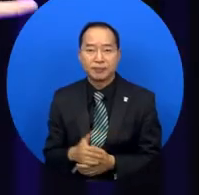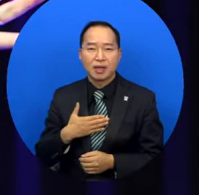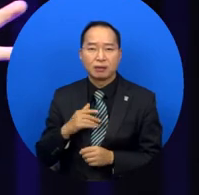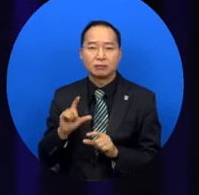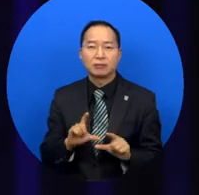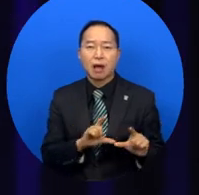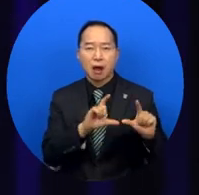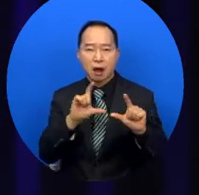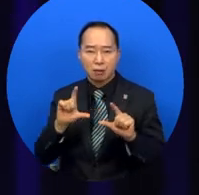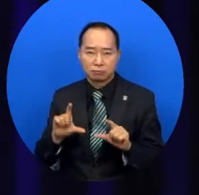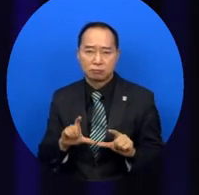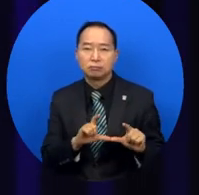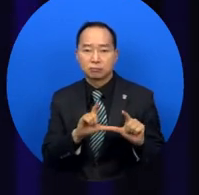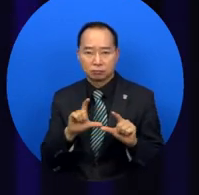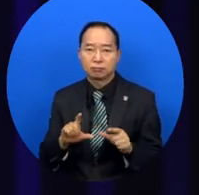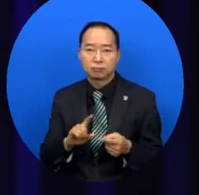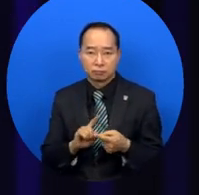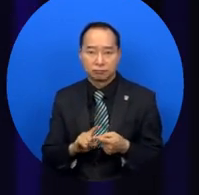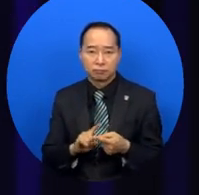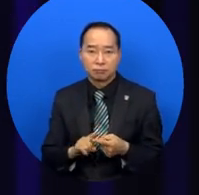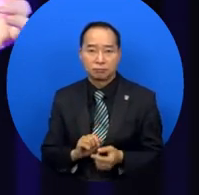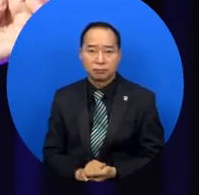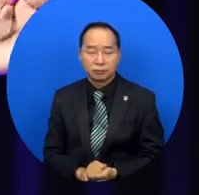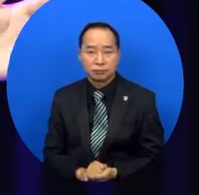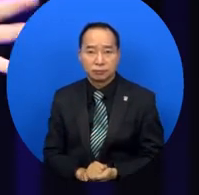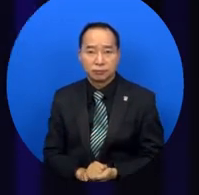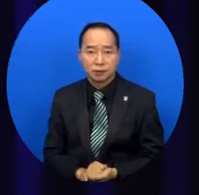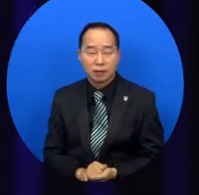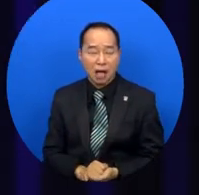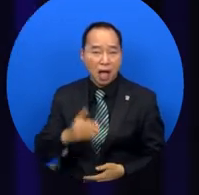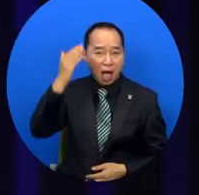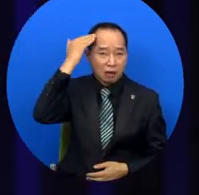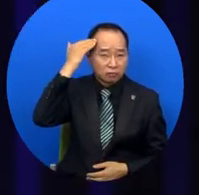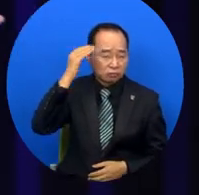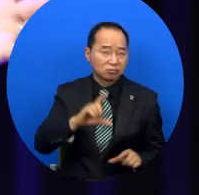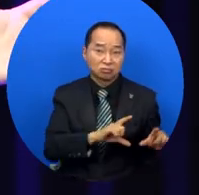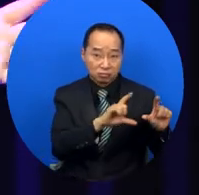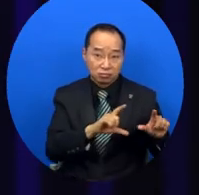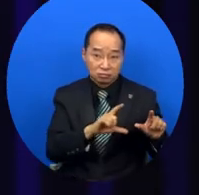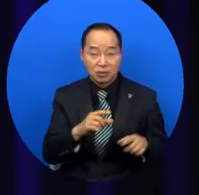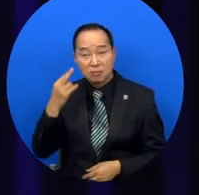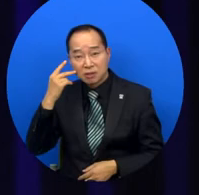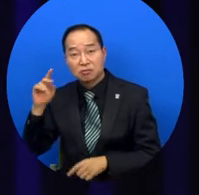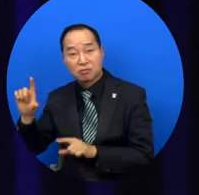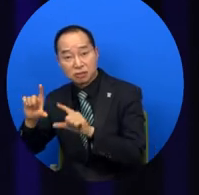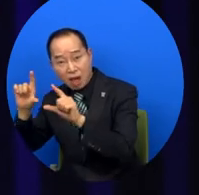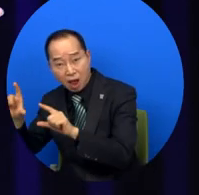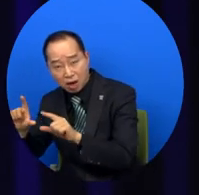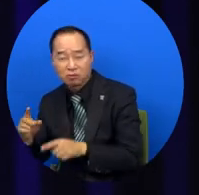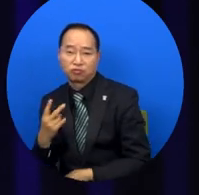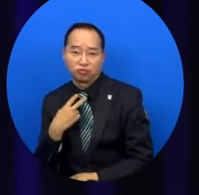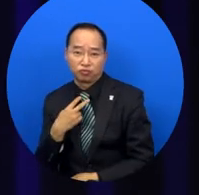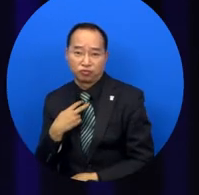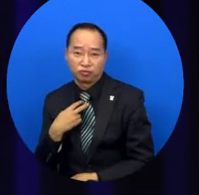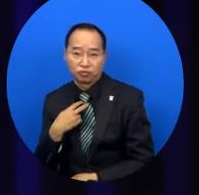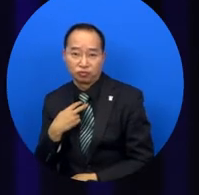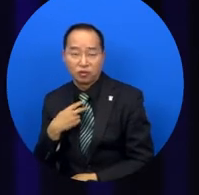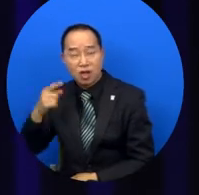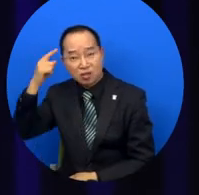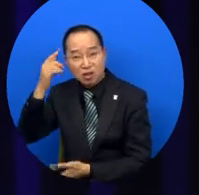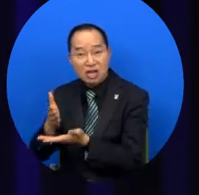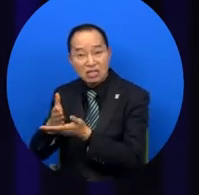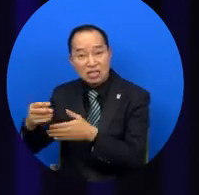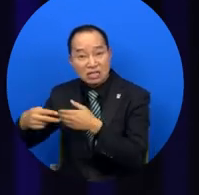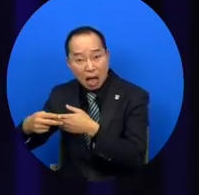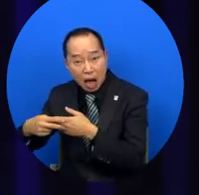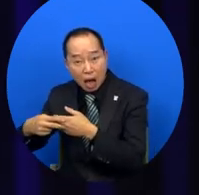제 삶을 통해서 제가 또 두 나라 살아보고 정신과 의사로서 아파도 보고